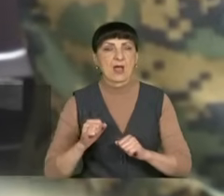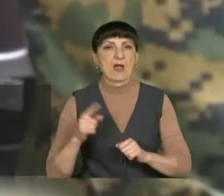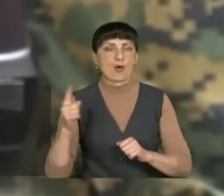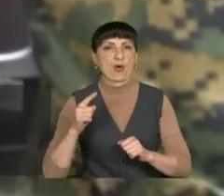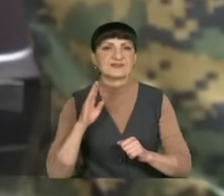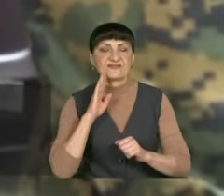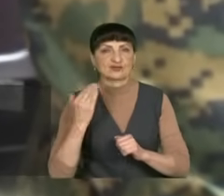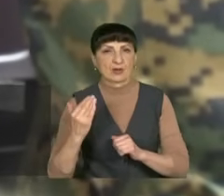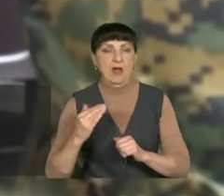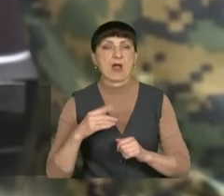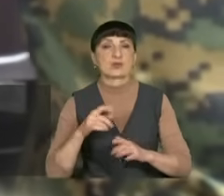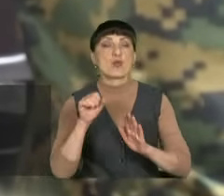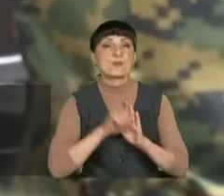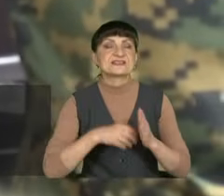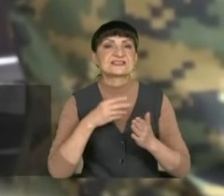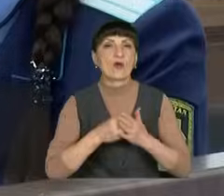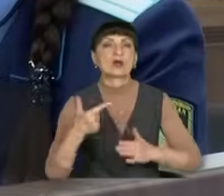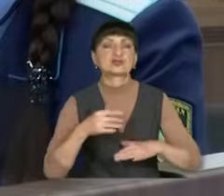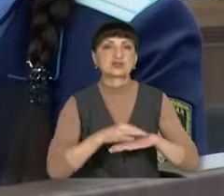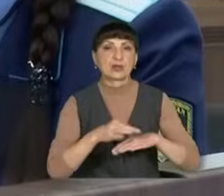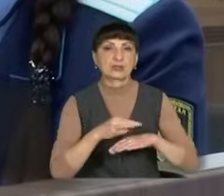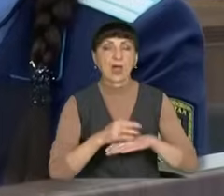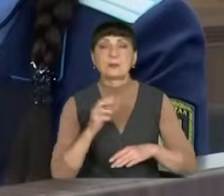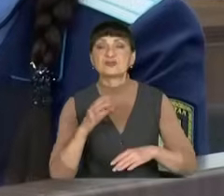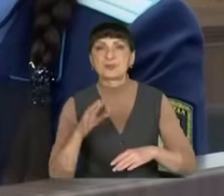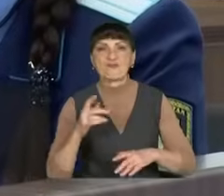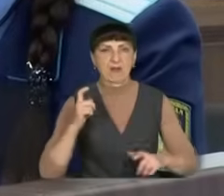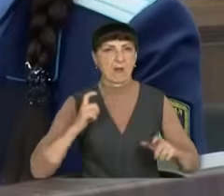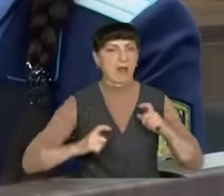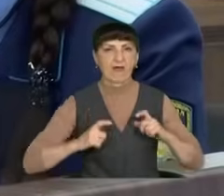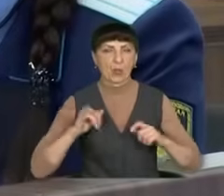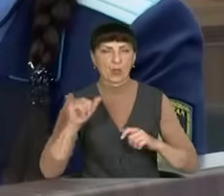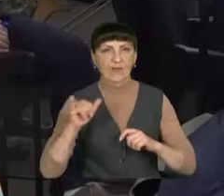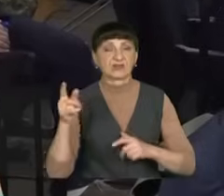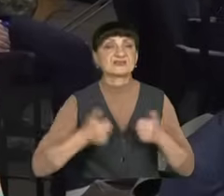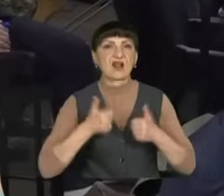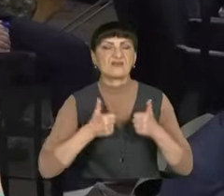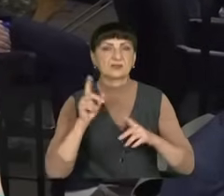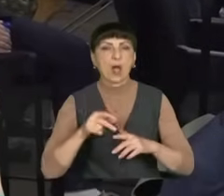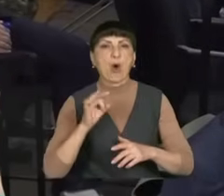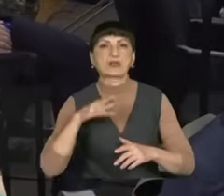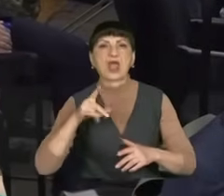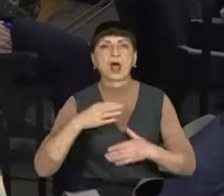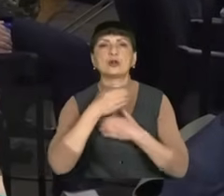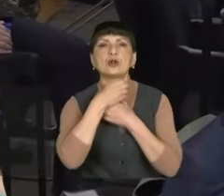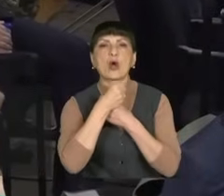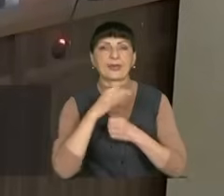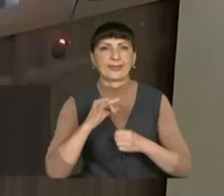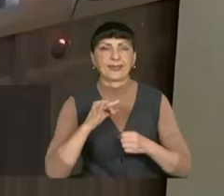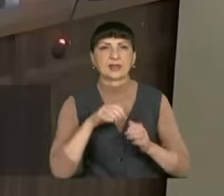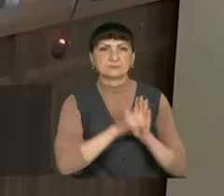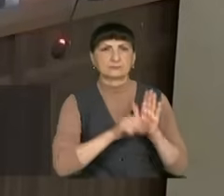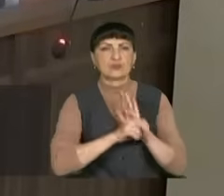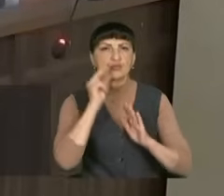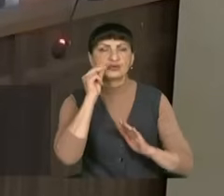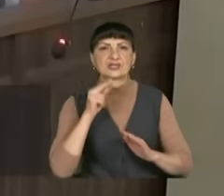для убийства своей гражданской супруги Бишимбаеву послужила ревность. Он даже сравнил его с Отелло и маньяком Андреем Чикатило.